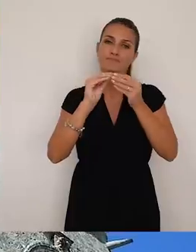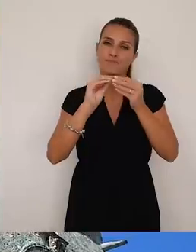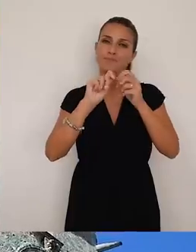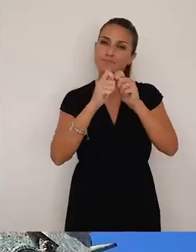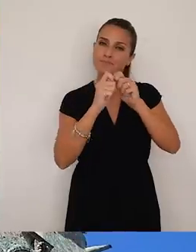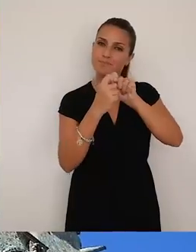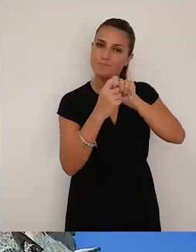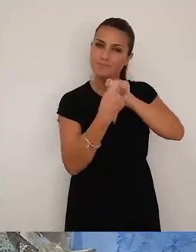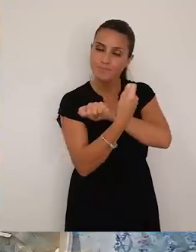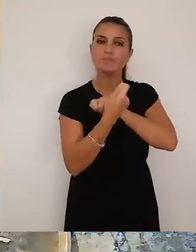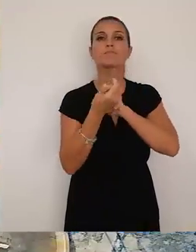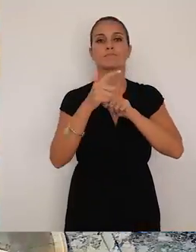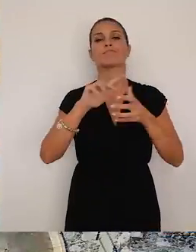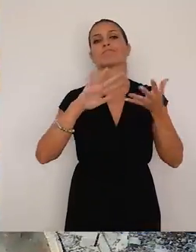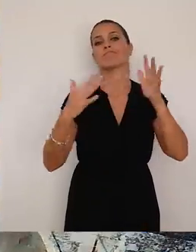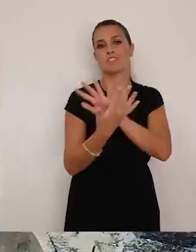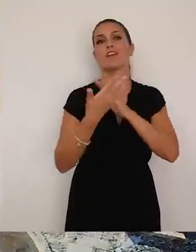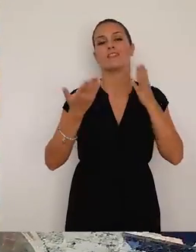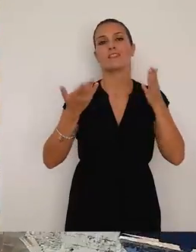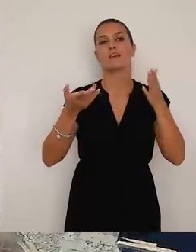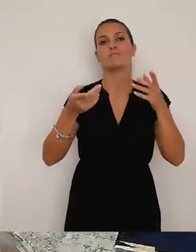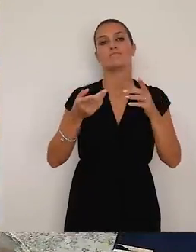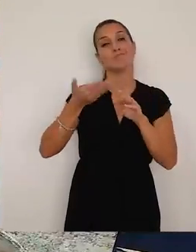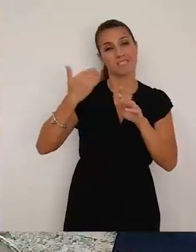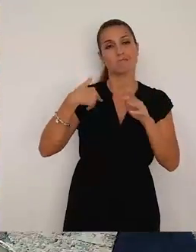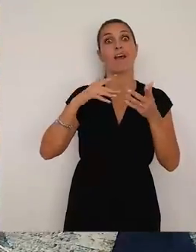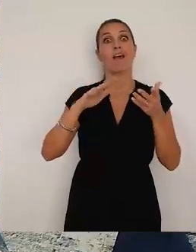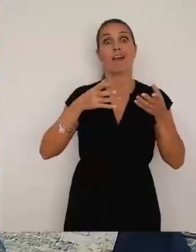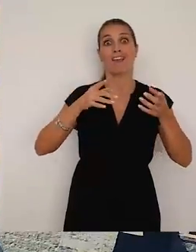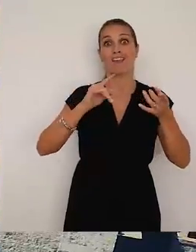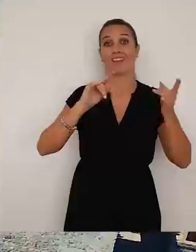addolcire e nobilitare un'originaria struttura austera e militaresca.